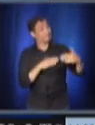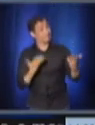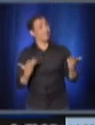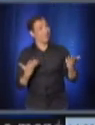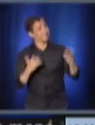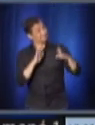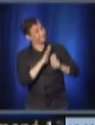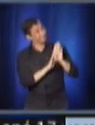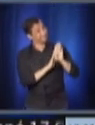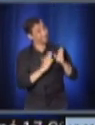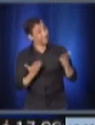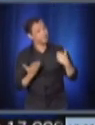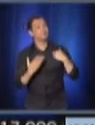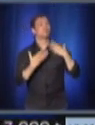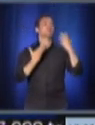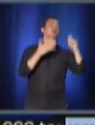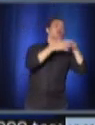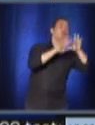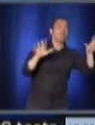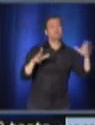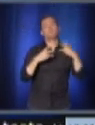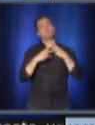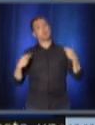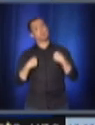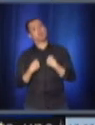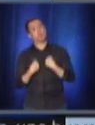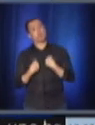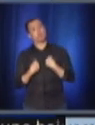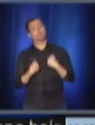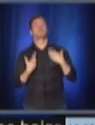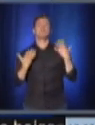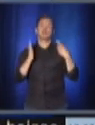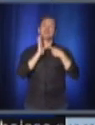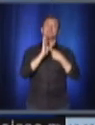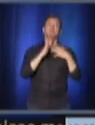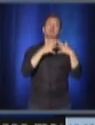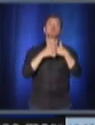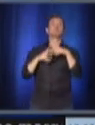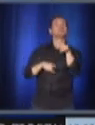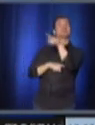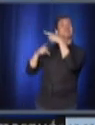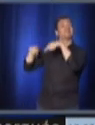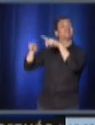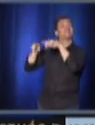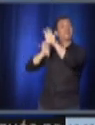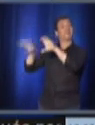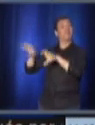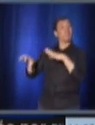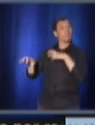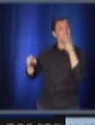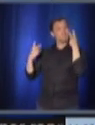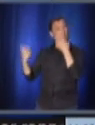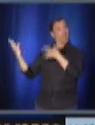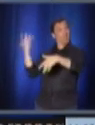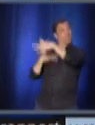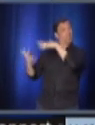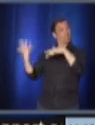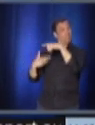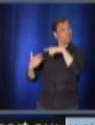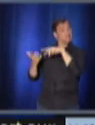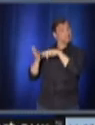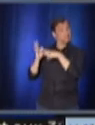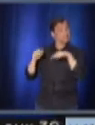Mais on a juste à regarder ce qui se passe en ce moment dans certains États américains. Il n'est pas question qu'une minorité